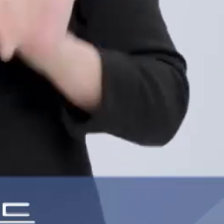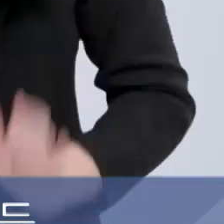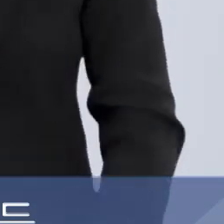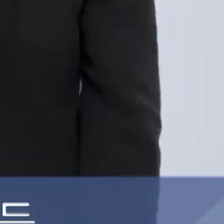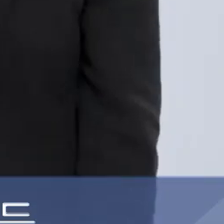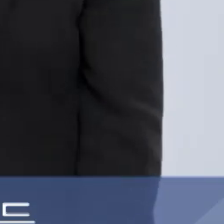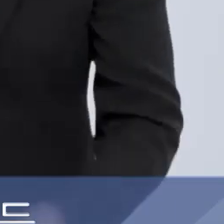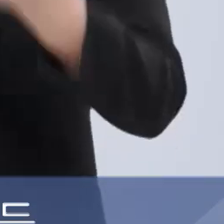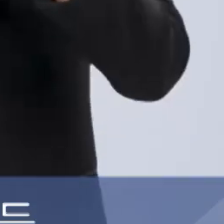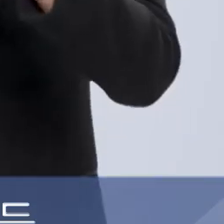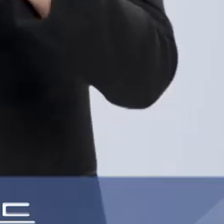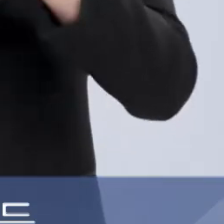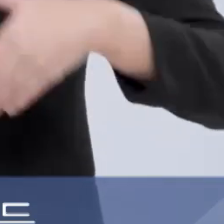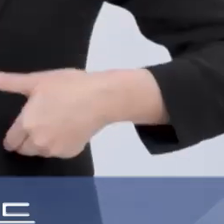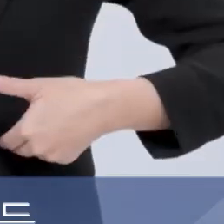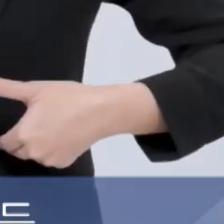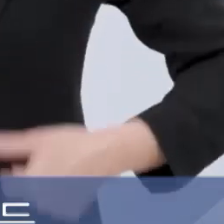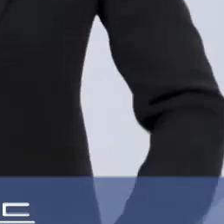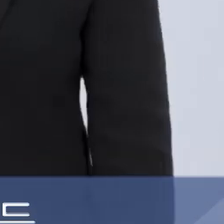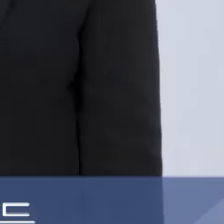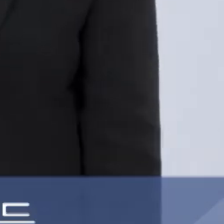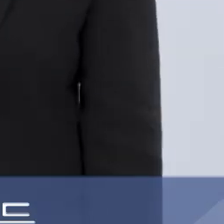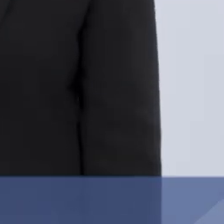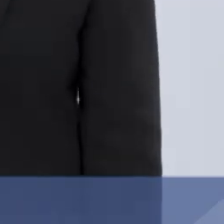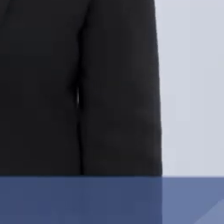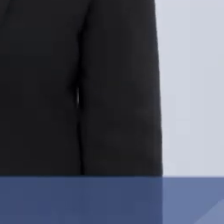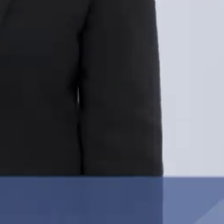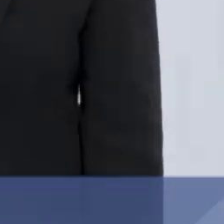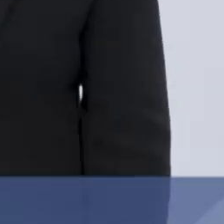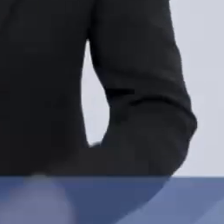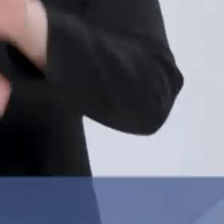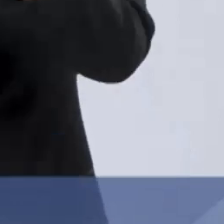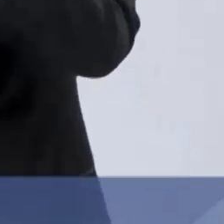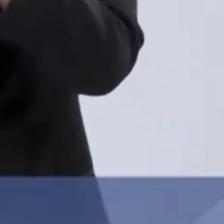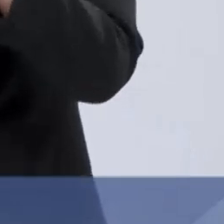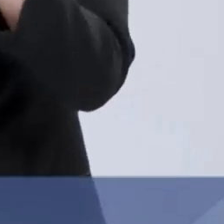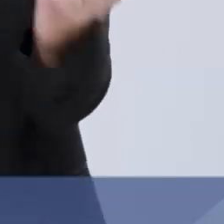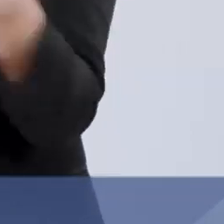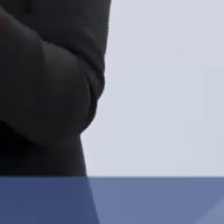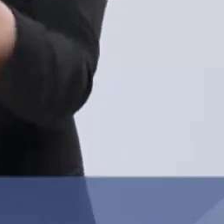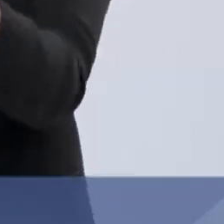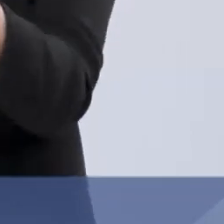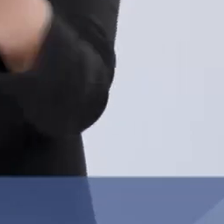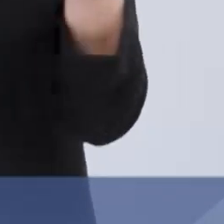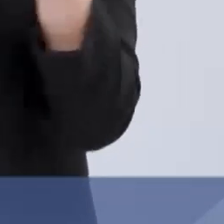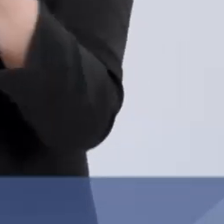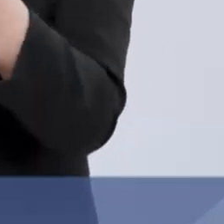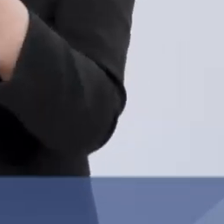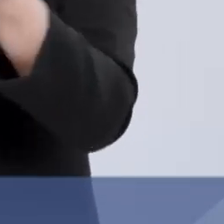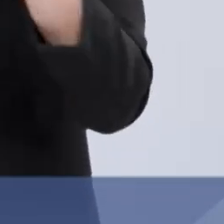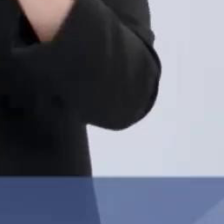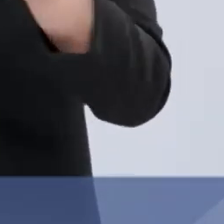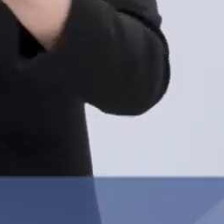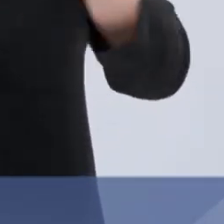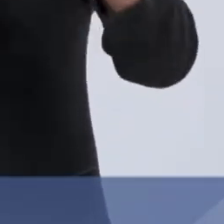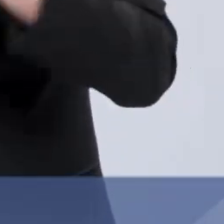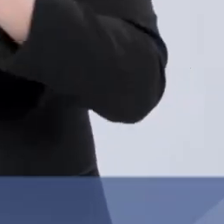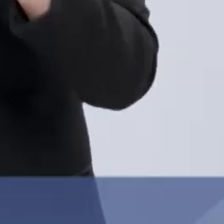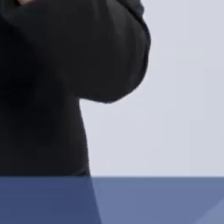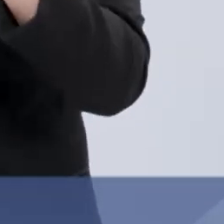하나를 꼭 가지고 가셔야만 합니다. 코로나19 감염 예방을 위하여 투표소에 방문할